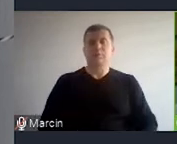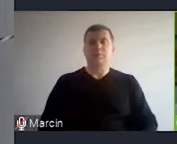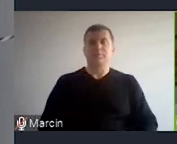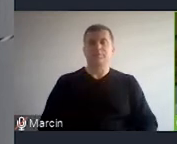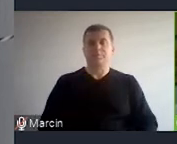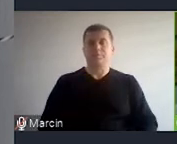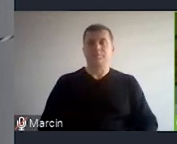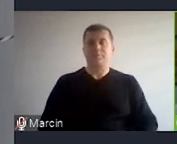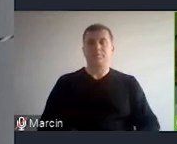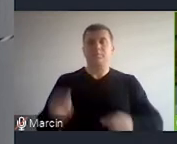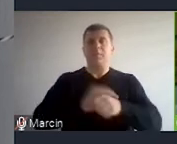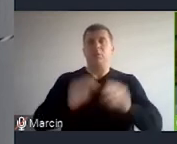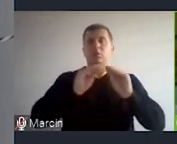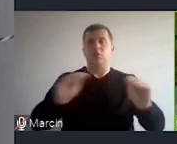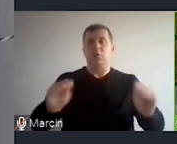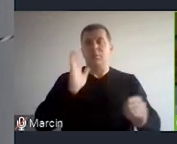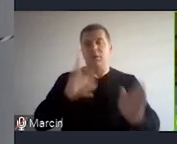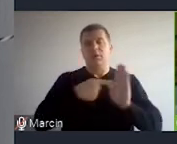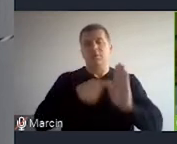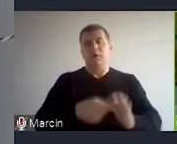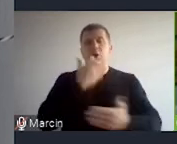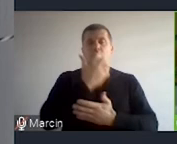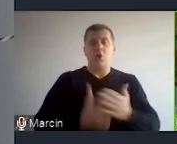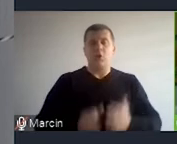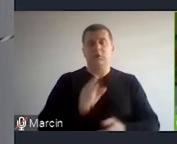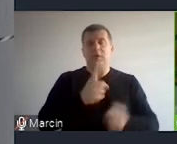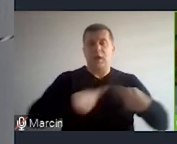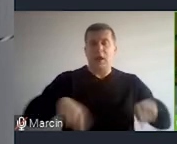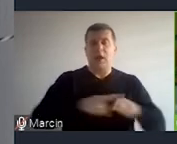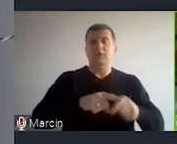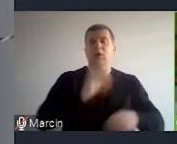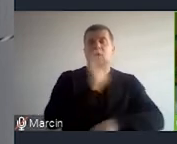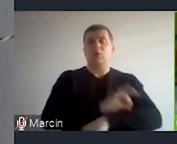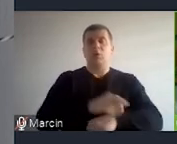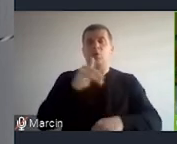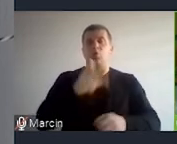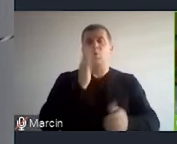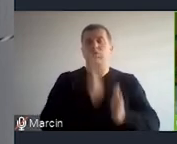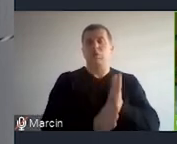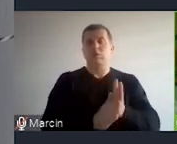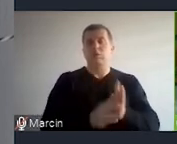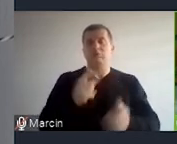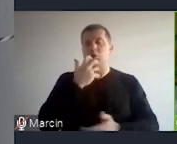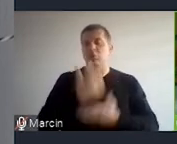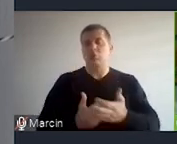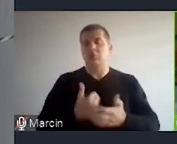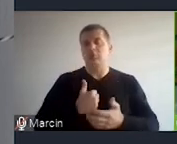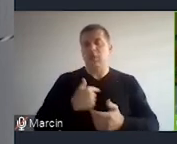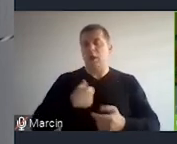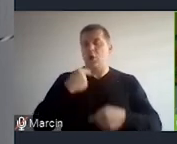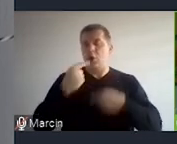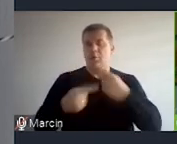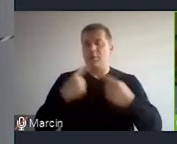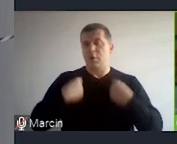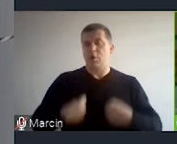Czy w materiałach szkoleniowych będą wskazane korzyści z realizacji projektów uproszczonych? Raczej o tych korzyściach ja opowiadam